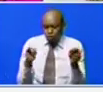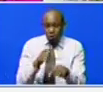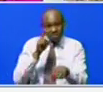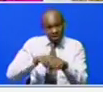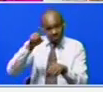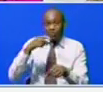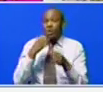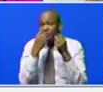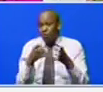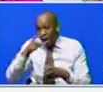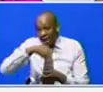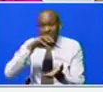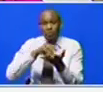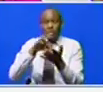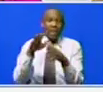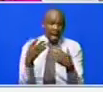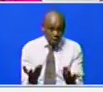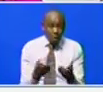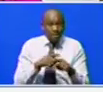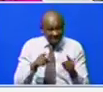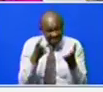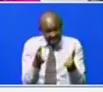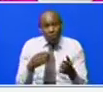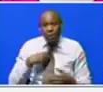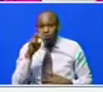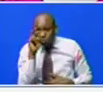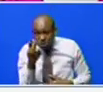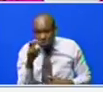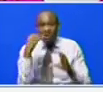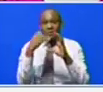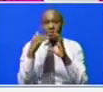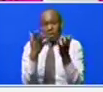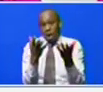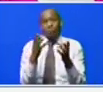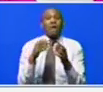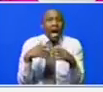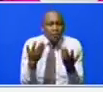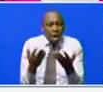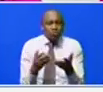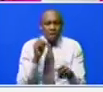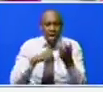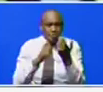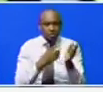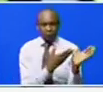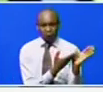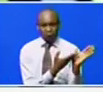nasi atueleze hali iko vipi. Lakini kidogo tupate picha za hesabu ambayo inaendelea sasa hivi kutoka Uganda.